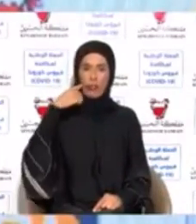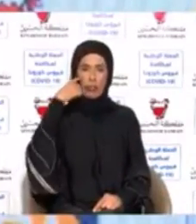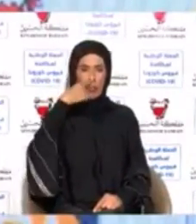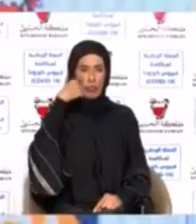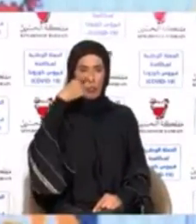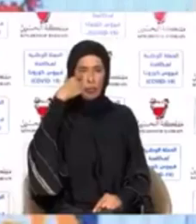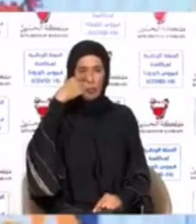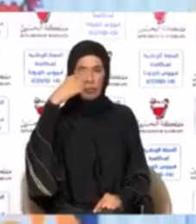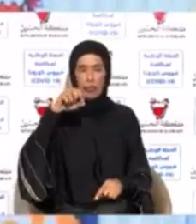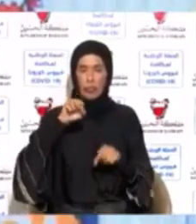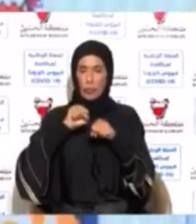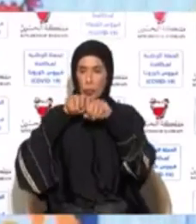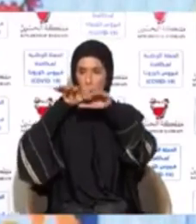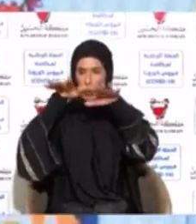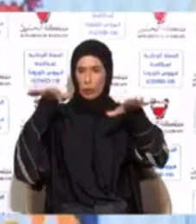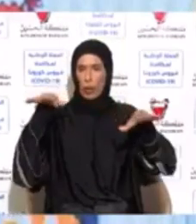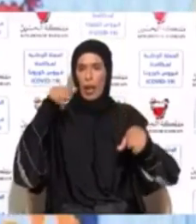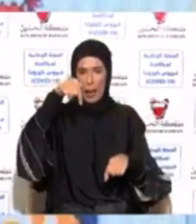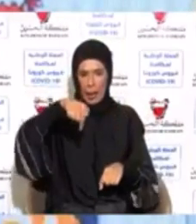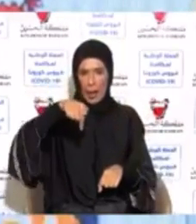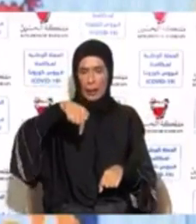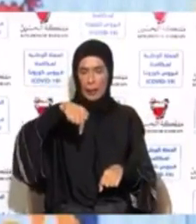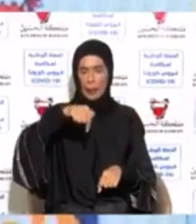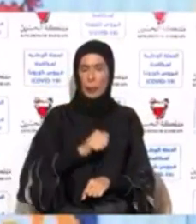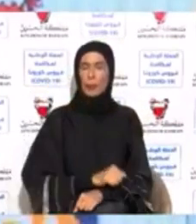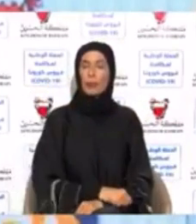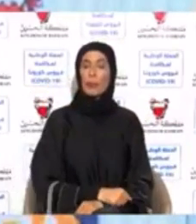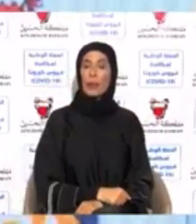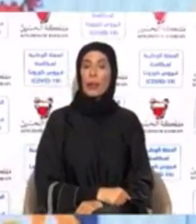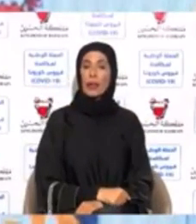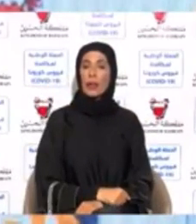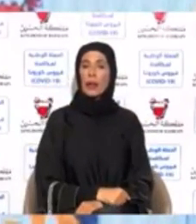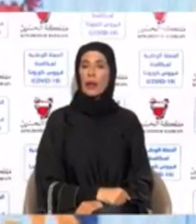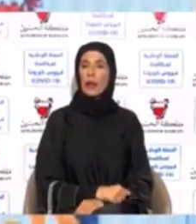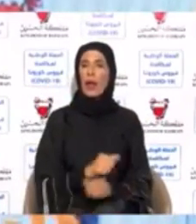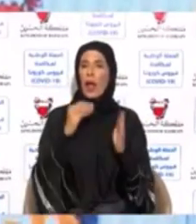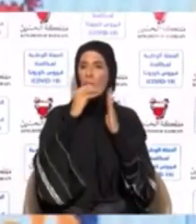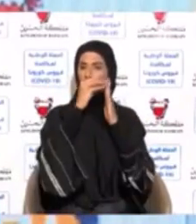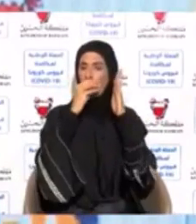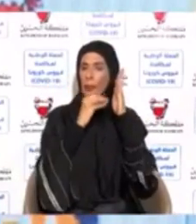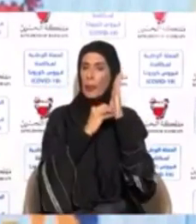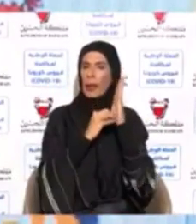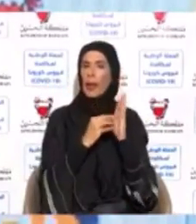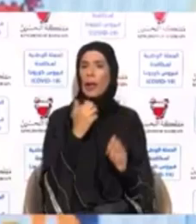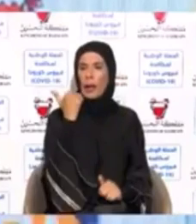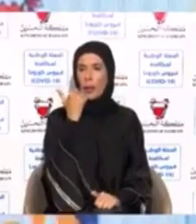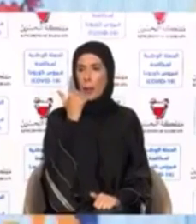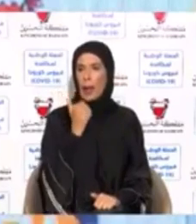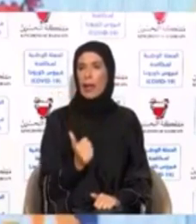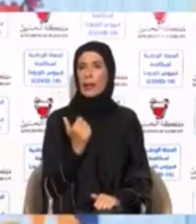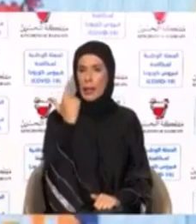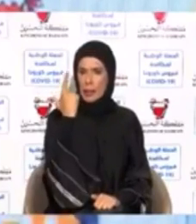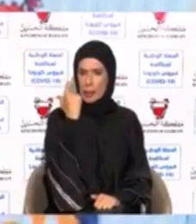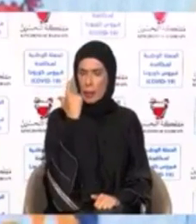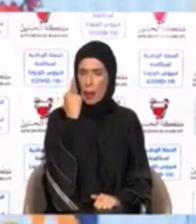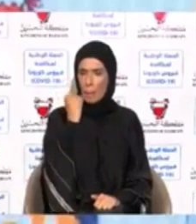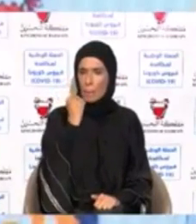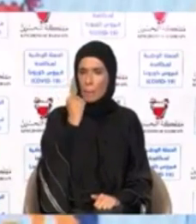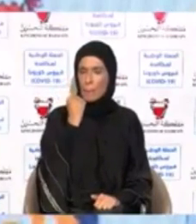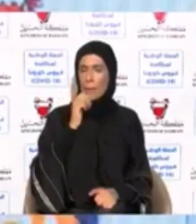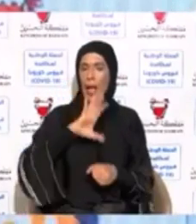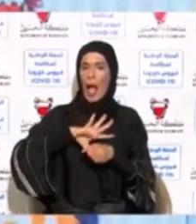في ذروة انتشار الفيروس كما هو الحال حاليا. يتم تسجيل ما بين 600 إلى 700